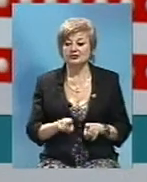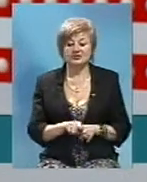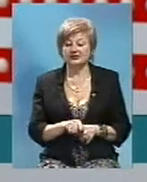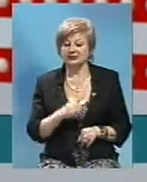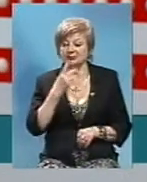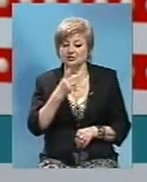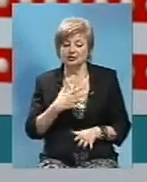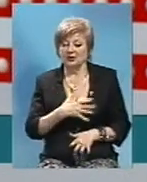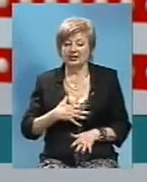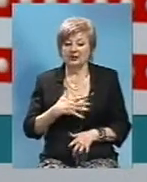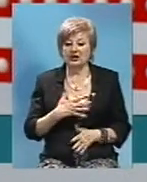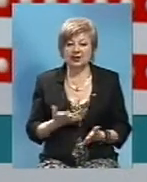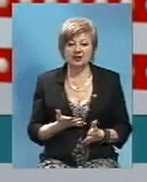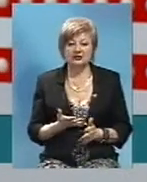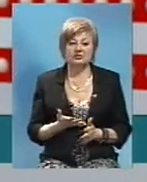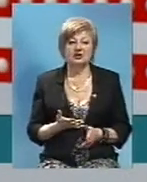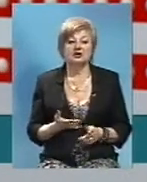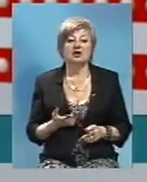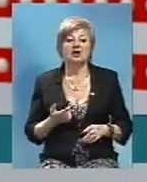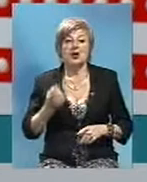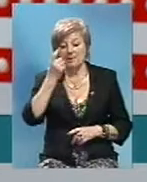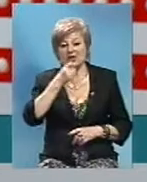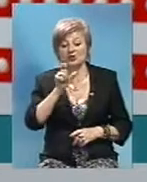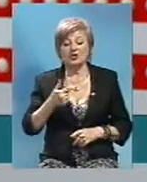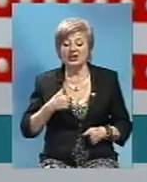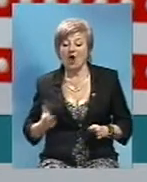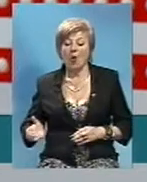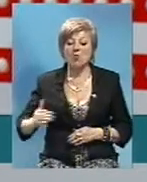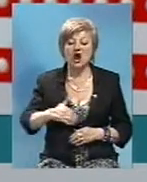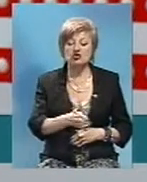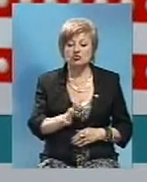бісить оця вся атмосфера оцих п'яних людей, тому я обходжу